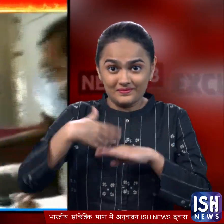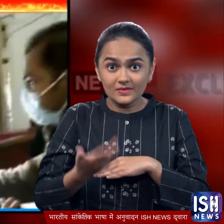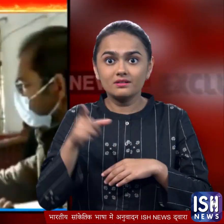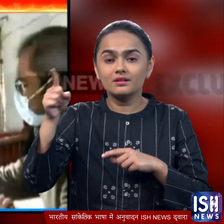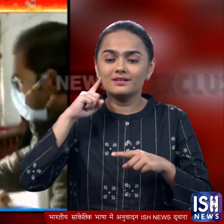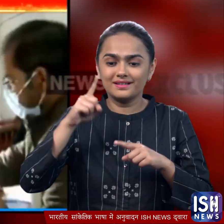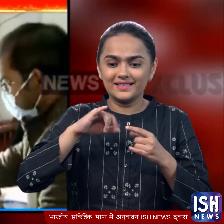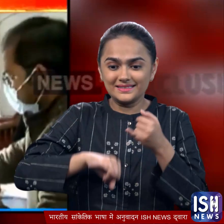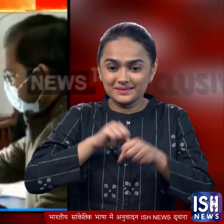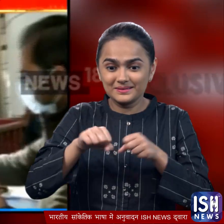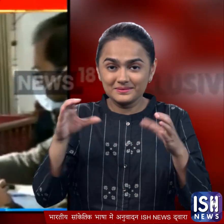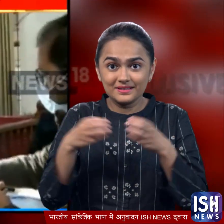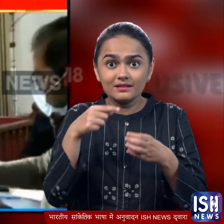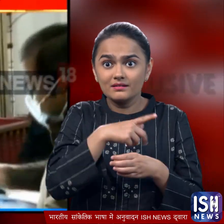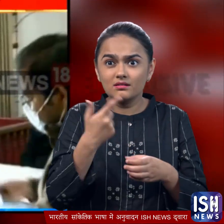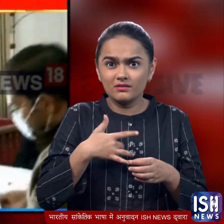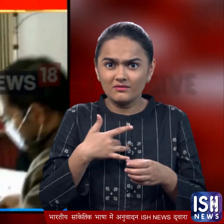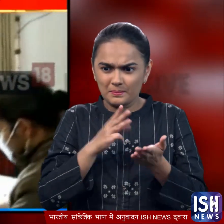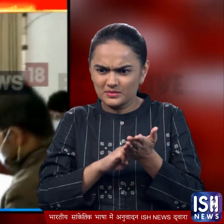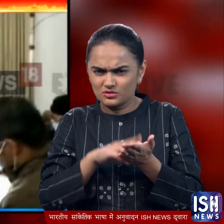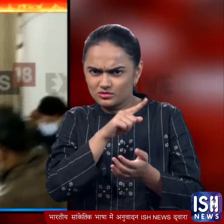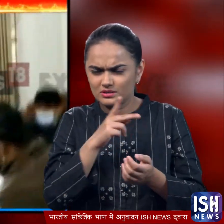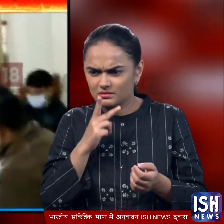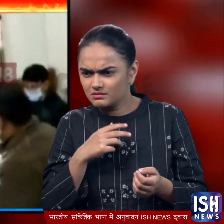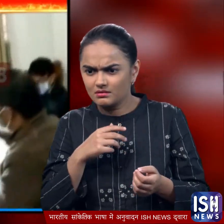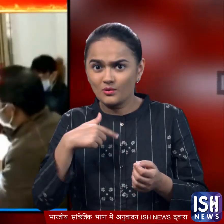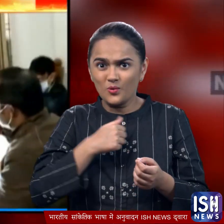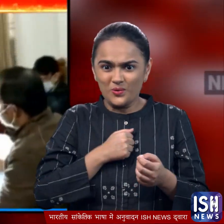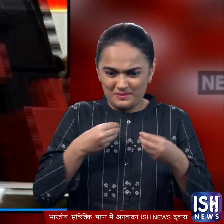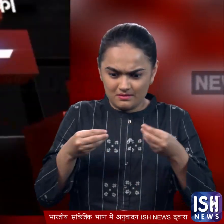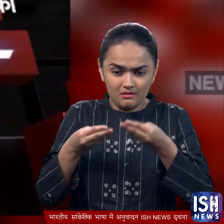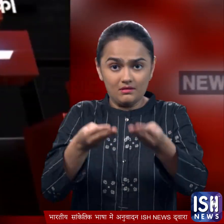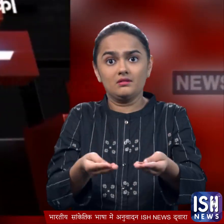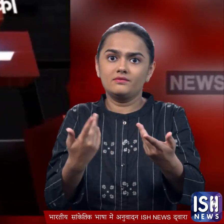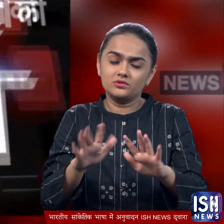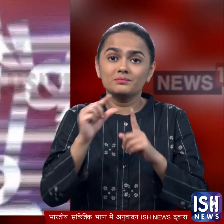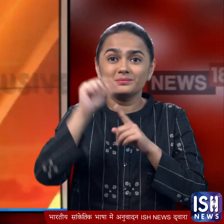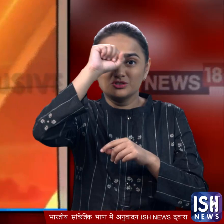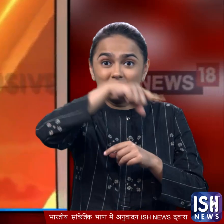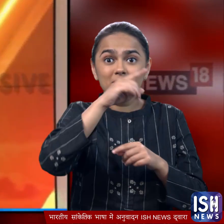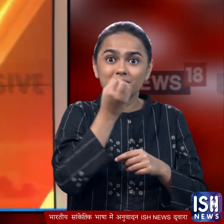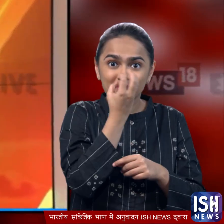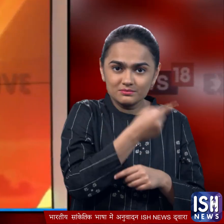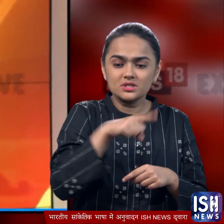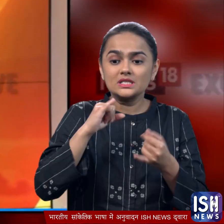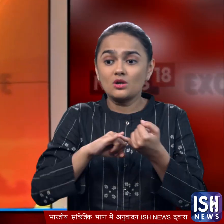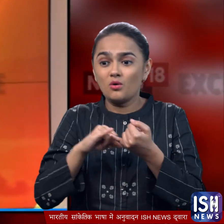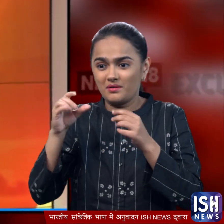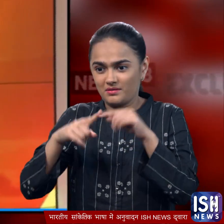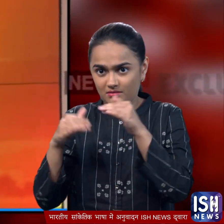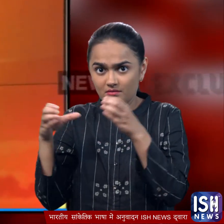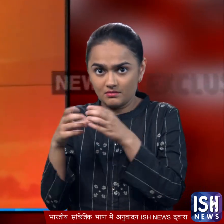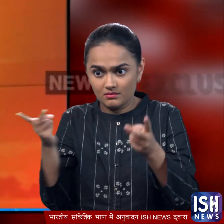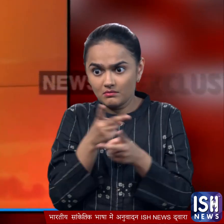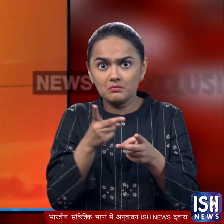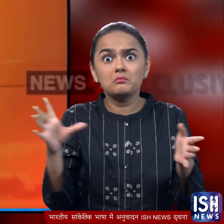बाद में समाजवादी पार्टी के प्रत्याशी जफर आलम ने मजिस्ट्रेट के सामने अपना पर्चा दाखिल कर दिया। पंजाब में बीजेपी और सहयोगी पार्टियों के बीच सीटों